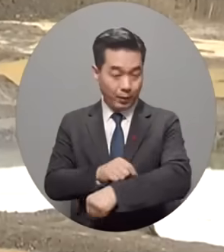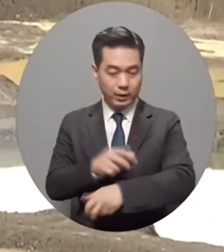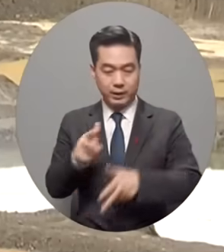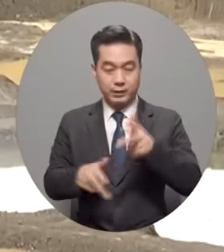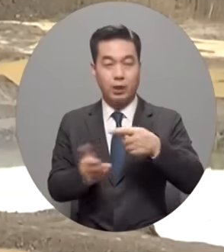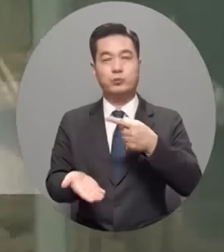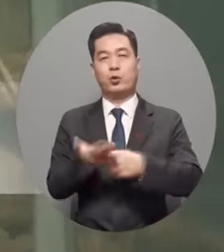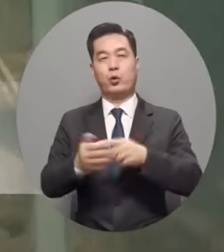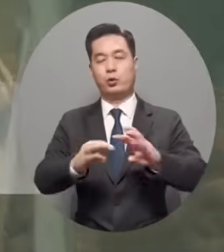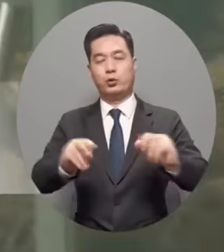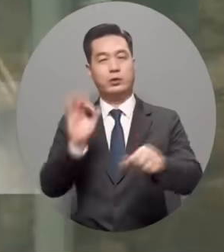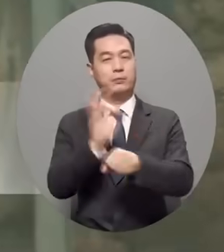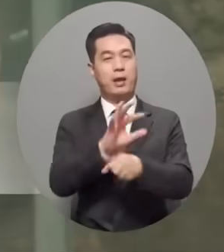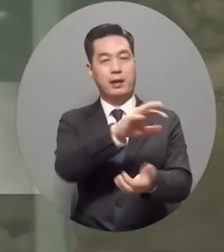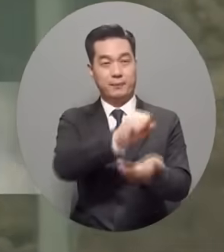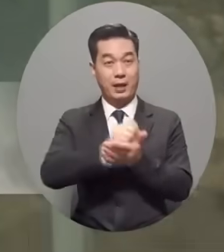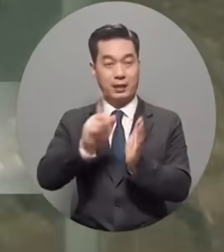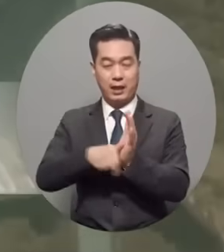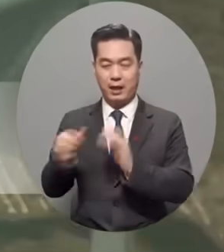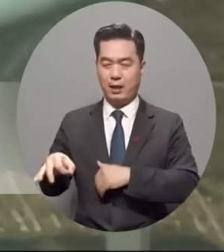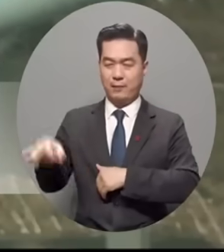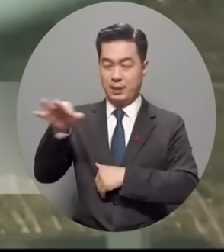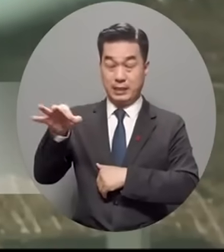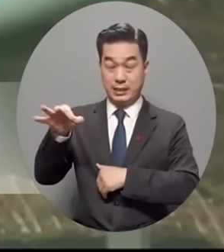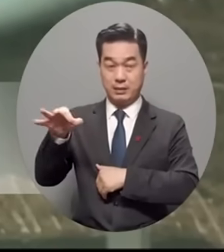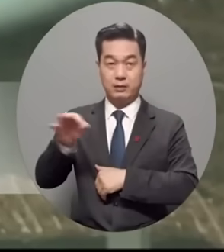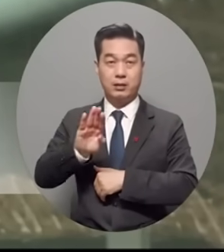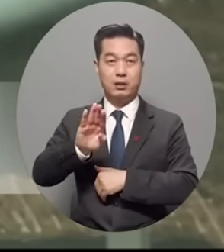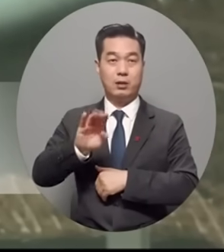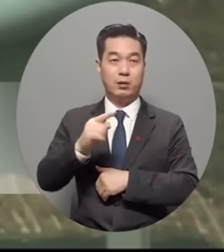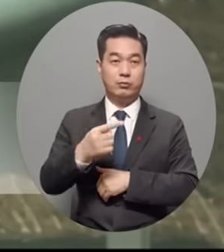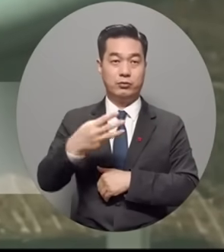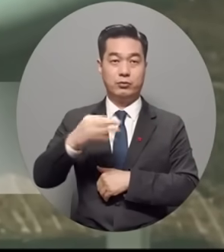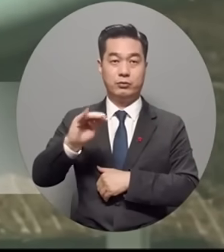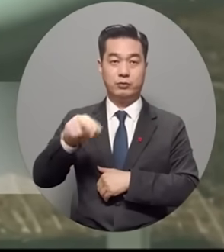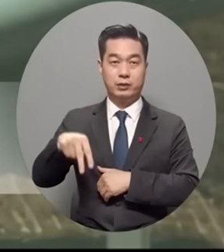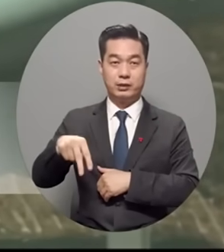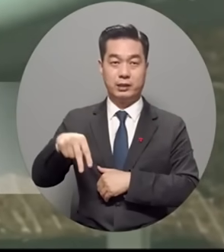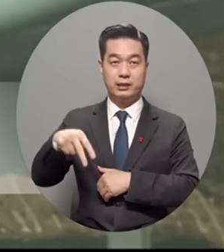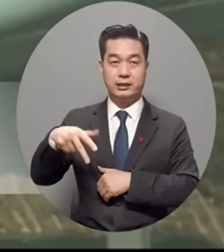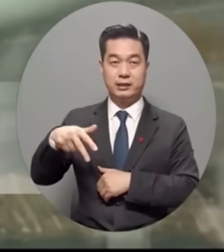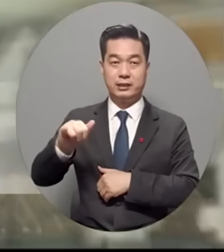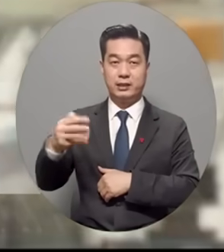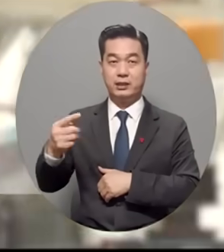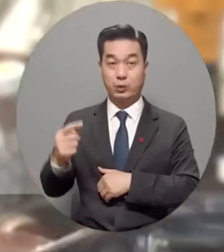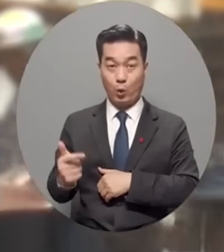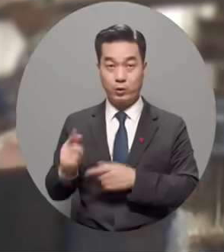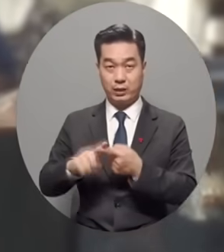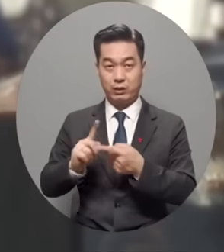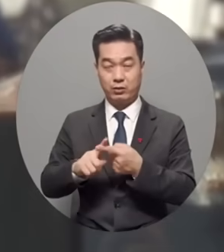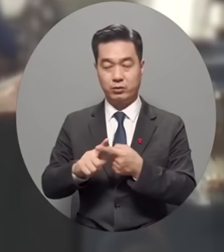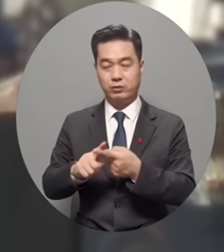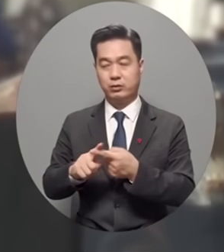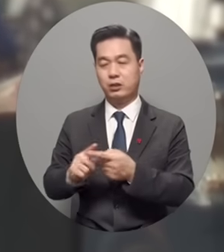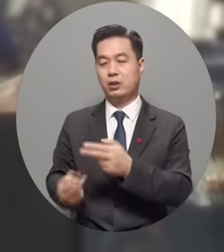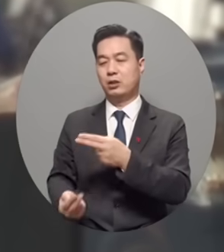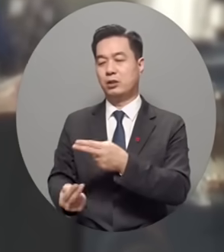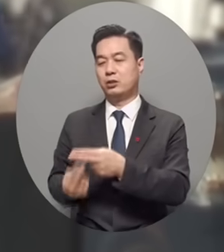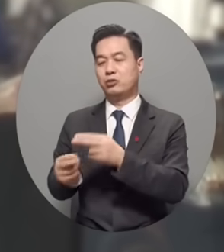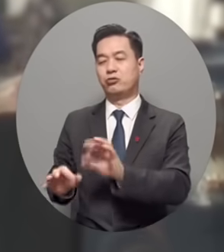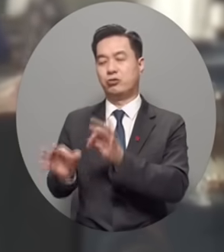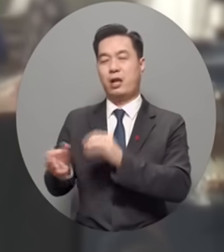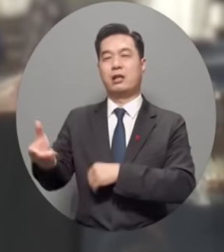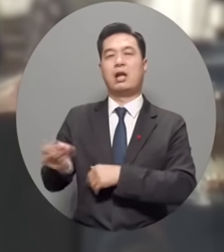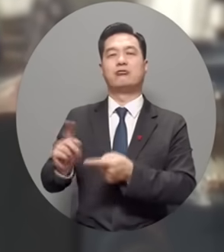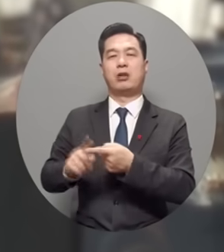매입 비용을 고금리로 빌려주는 브릿지론 비중이 큰 이금융권의 연체율 급등세가 가파릅니다. 부동산 PF